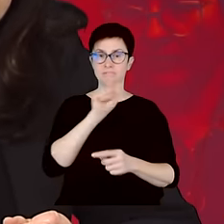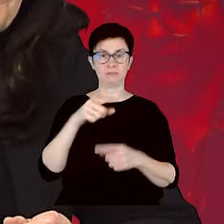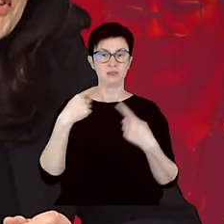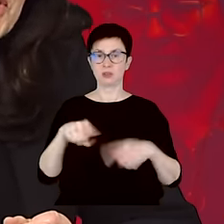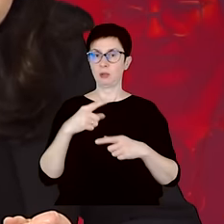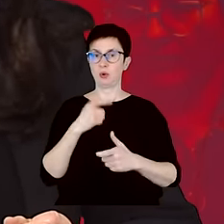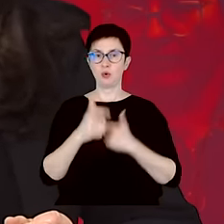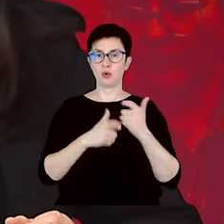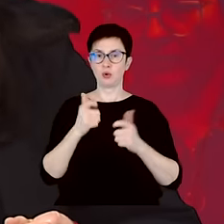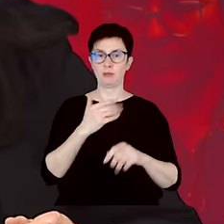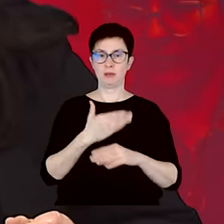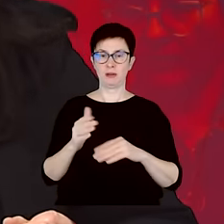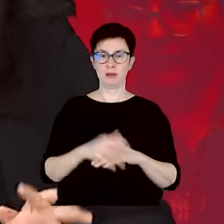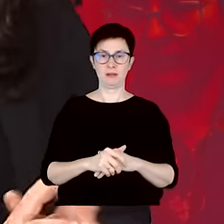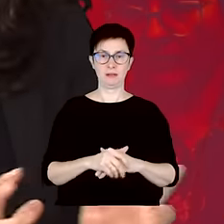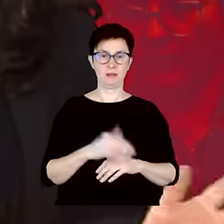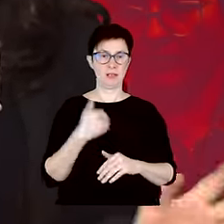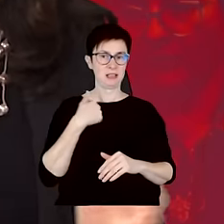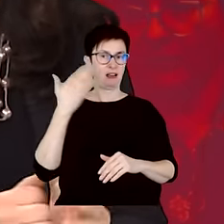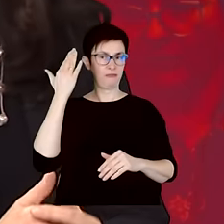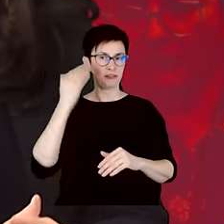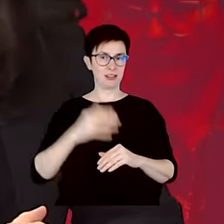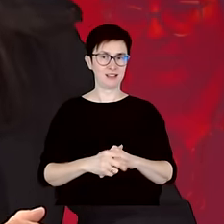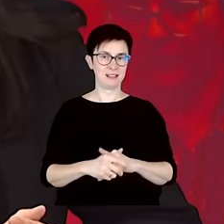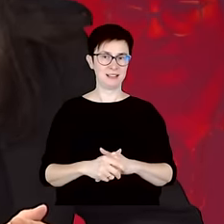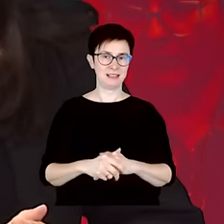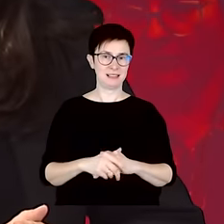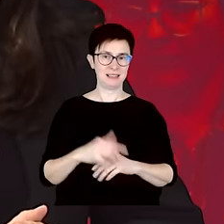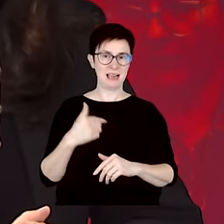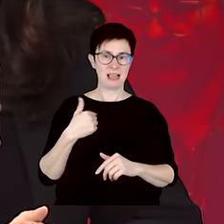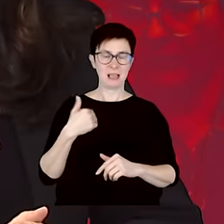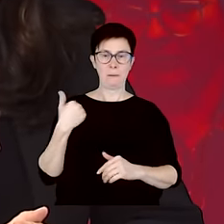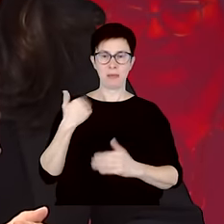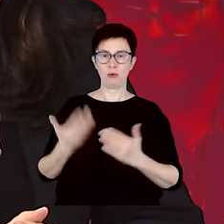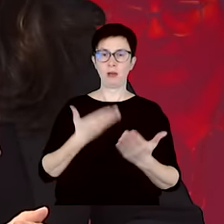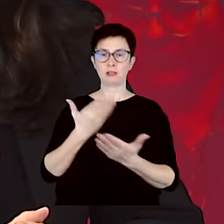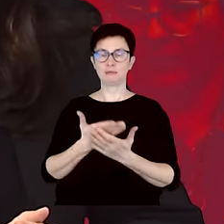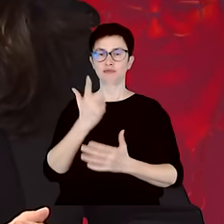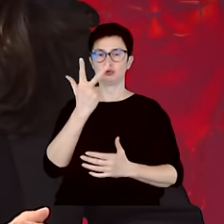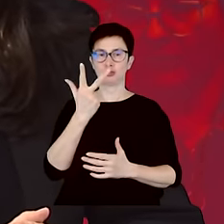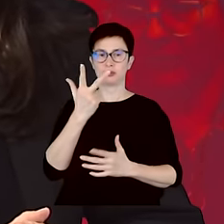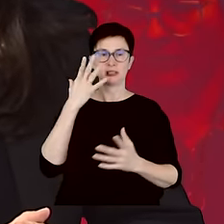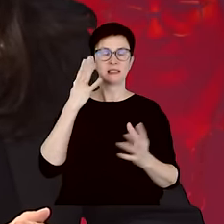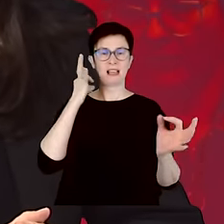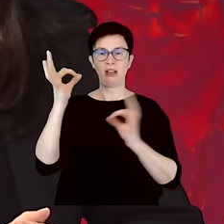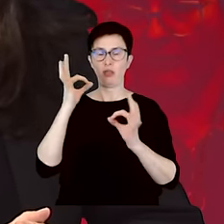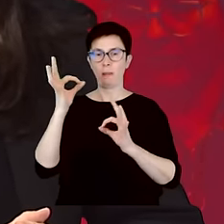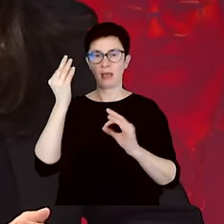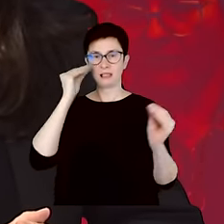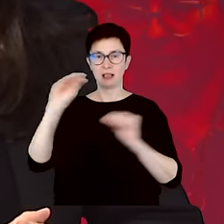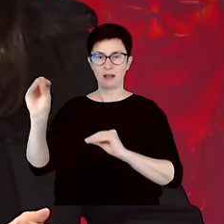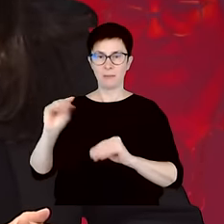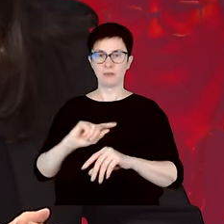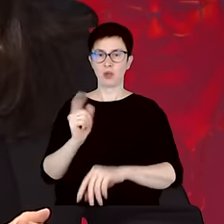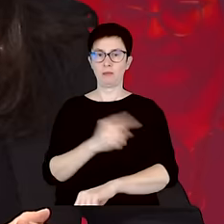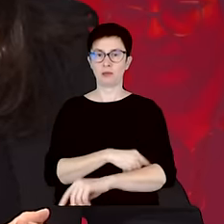były prowadzone? Oczywiście, że wiem. Bo ja złożyłam na przykład trzy doniesienia i pytałam potem prokuratorę, co